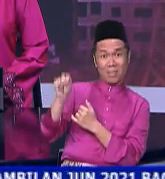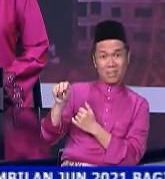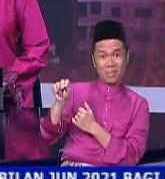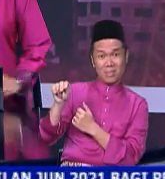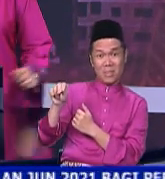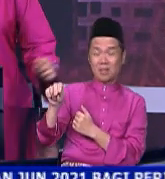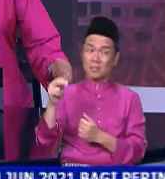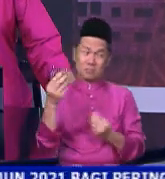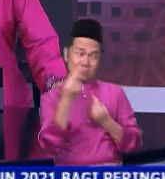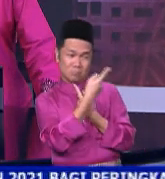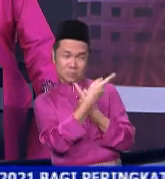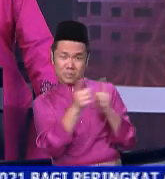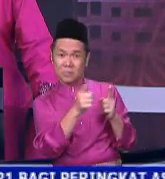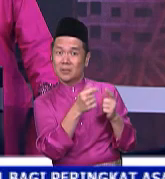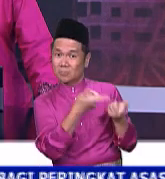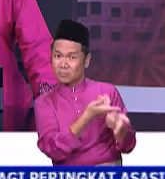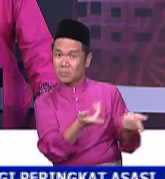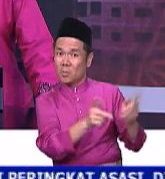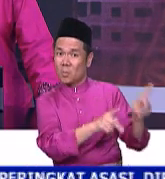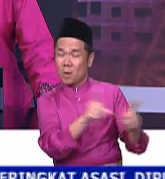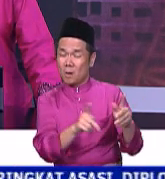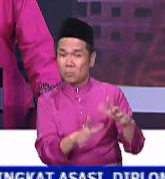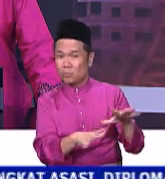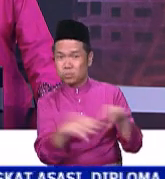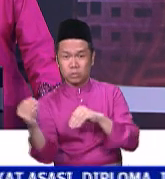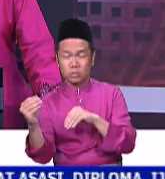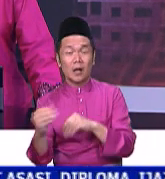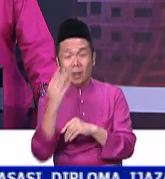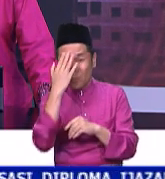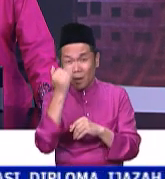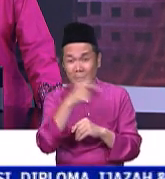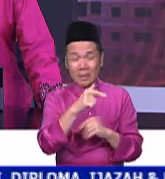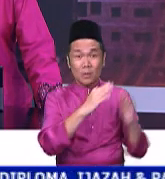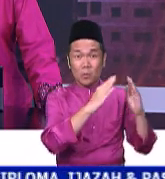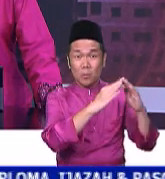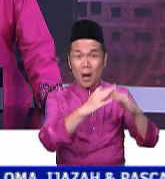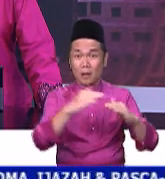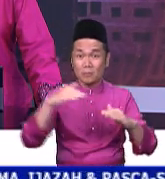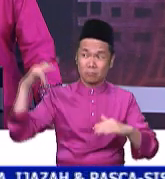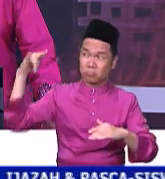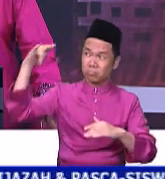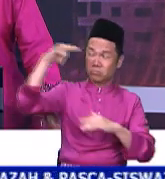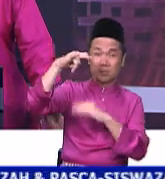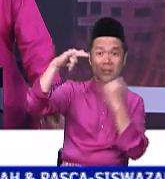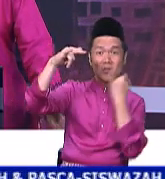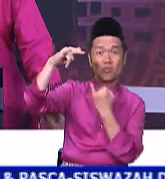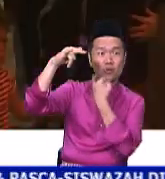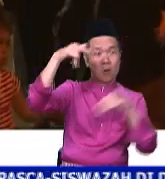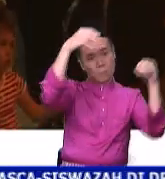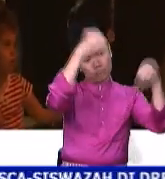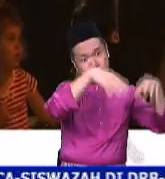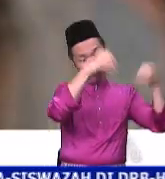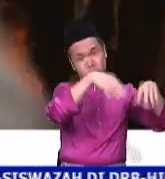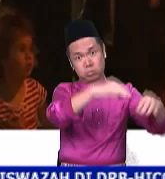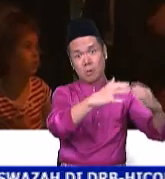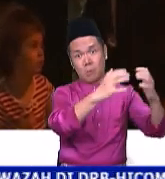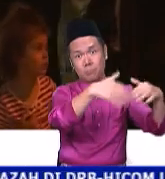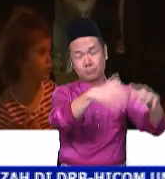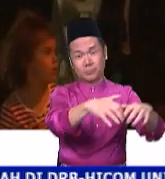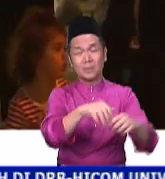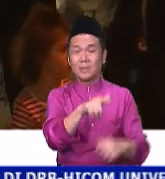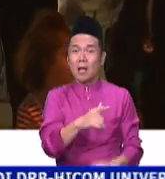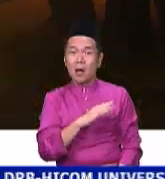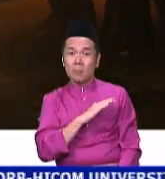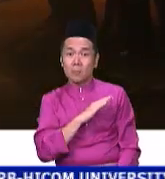mengumumkan angka itu semalam. Ya, selepas kawasan kediaman mereka menjadi sasaran pengebuman Zionis. PBB memaklumkan kebanyakan penduduk